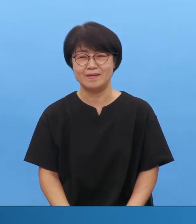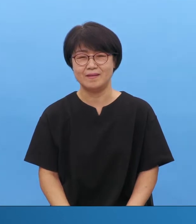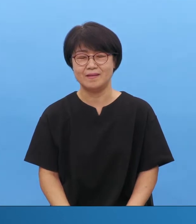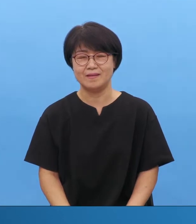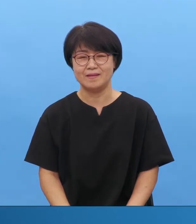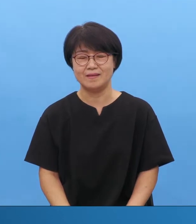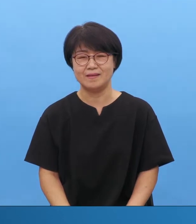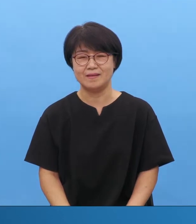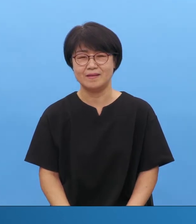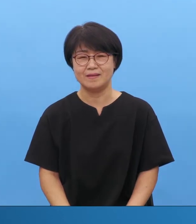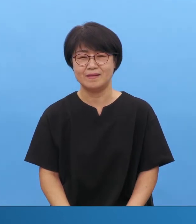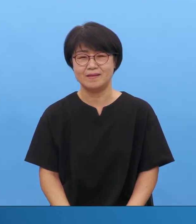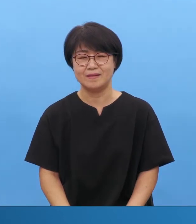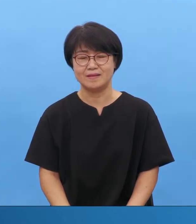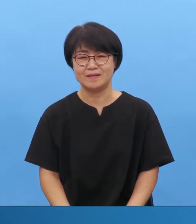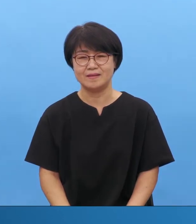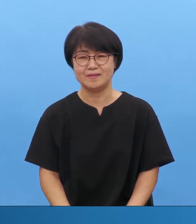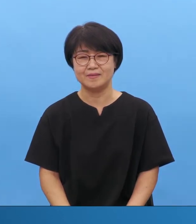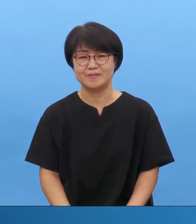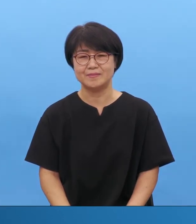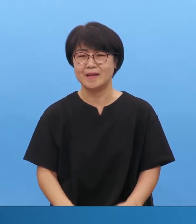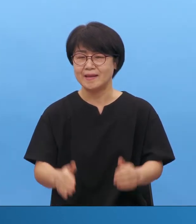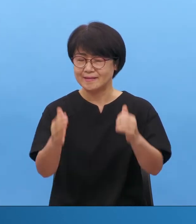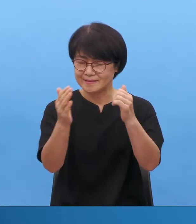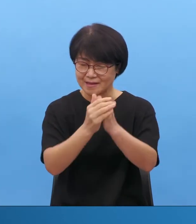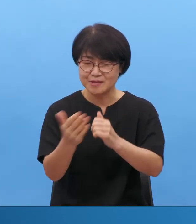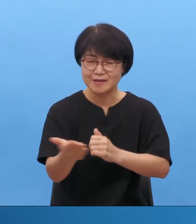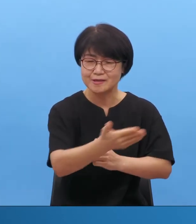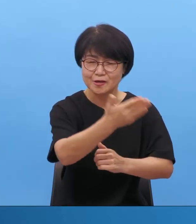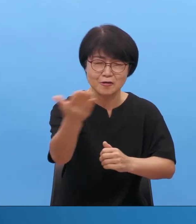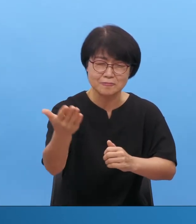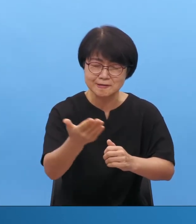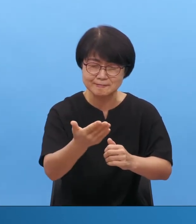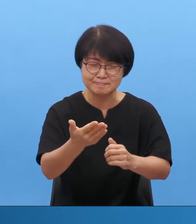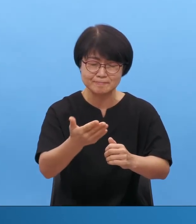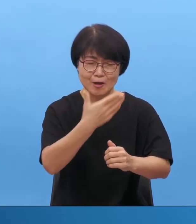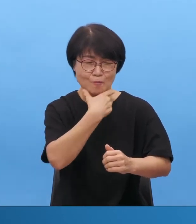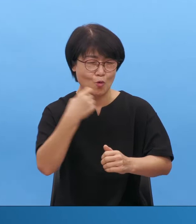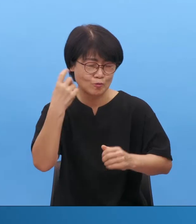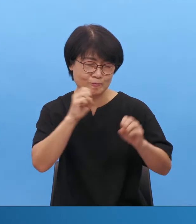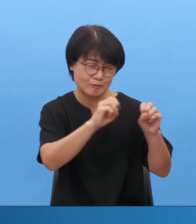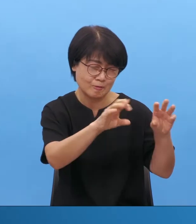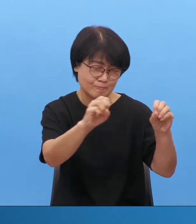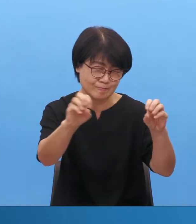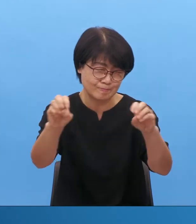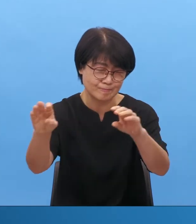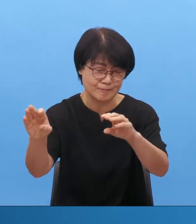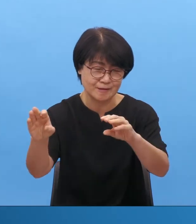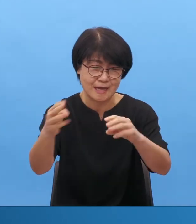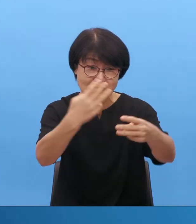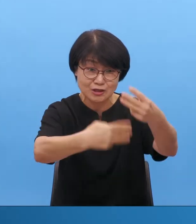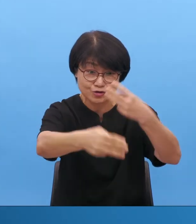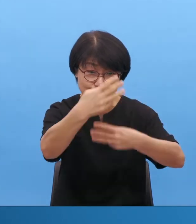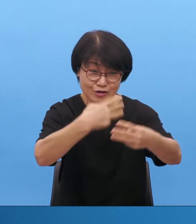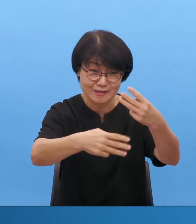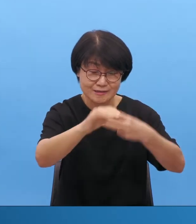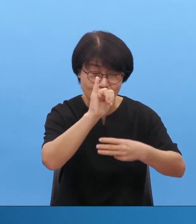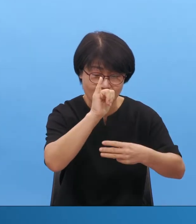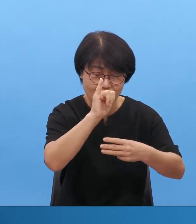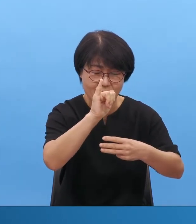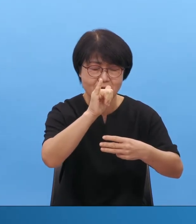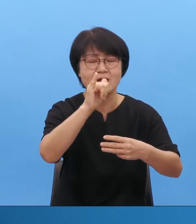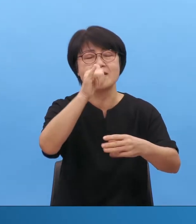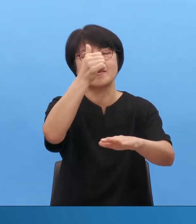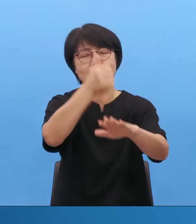아무도 막을 수 없는 것으로 하나님이 설명하셨어요. The stumps that you have scattered throughout the regions and everywhere on your fields, those things cannot